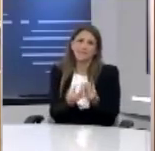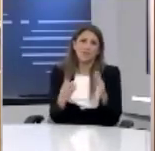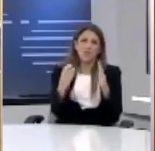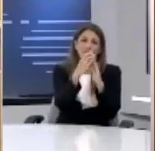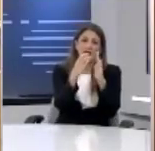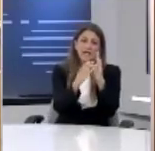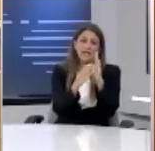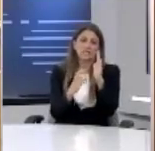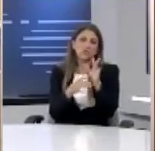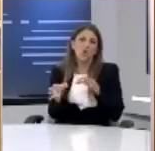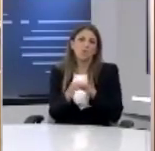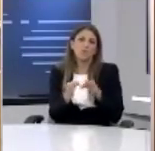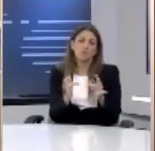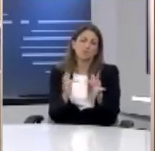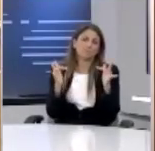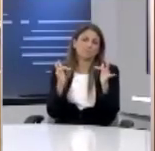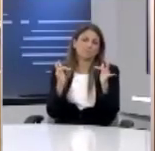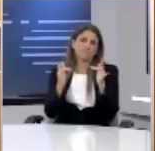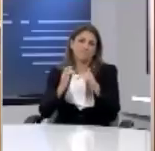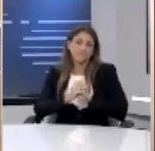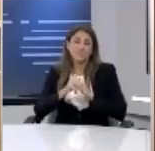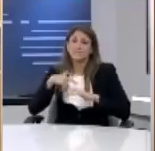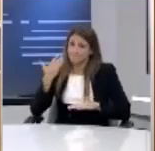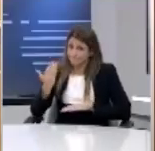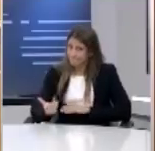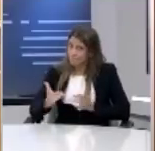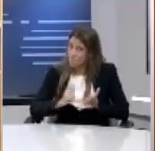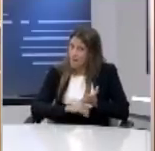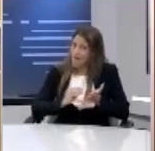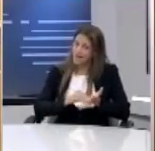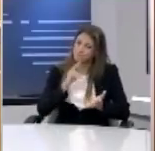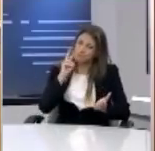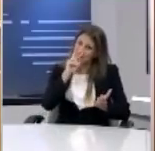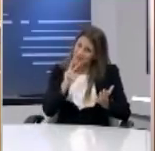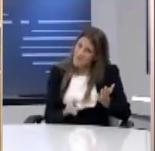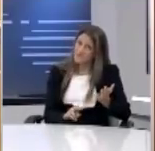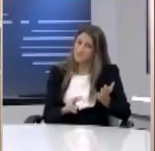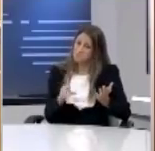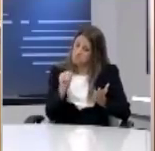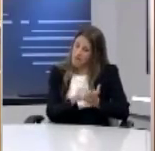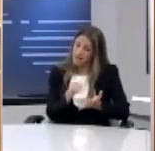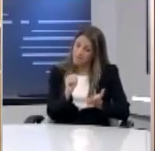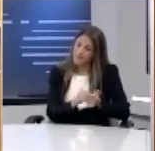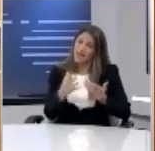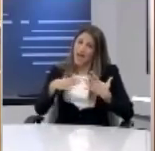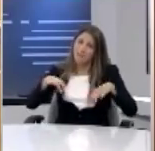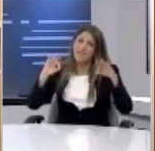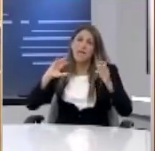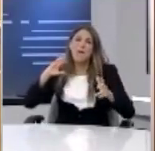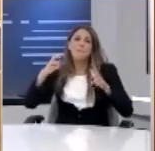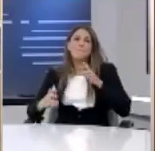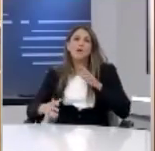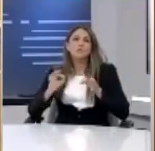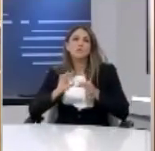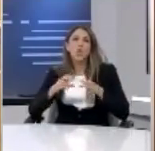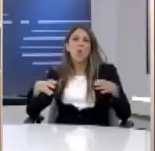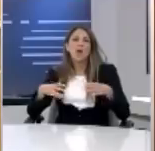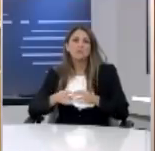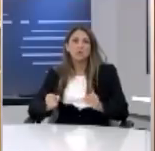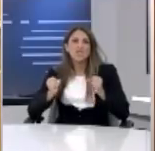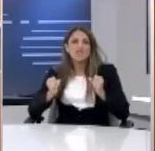θα σας καλέσουμε να ξαναδιαβάσετε τις Γενικές Αρχές του Παγκόσμιου Οργανισμού Υγείας, τη Διεθνή Σύμβαση για τα Δικαιώματα του